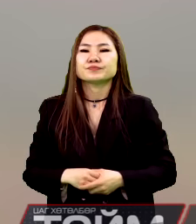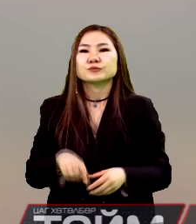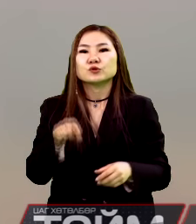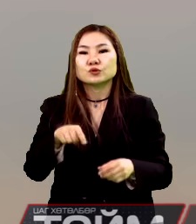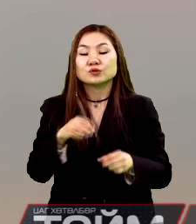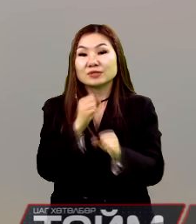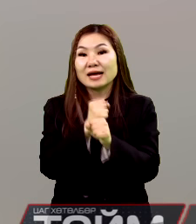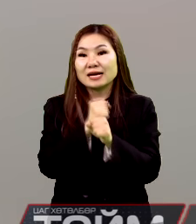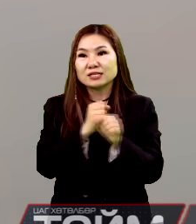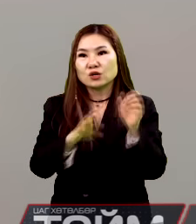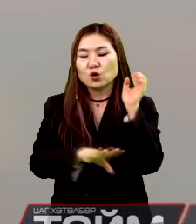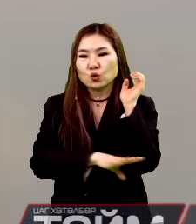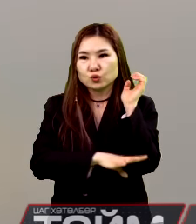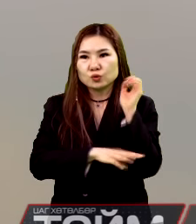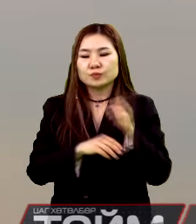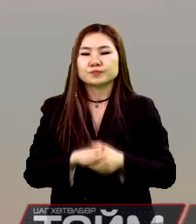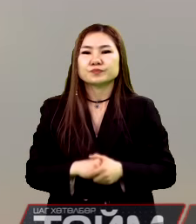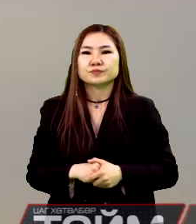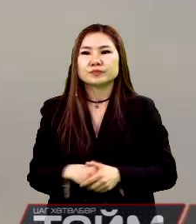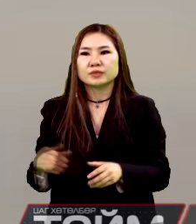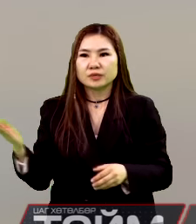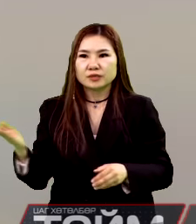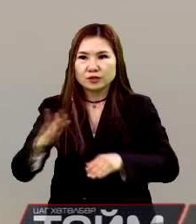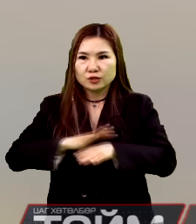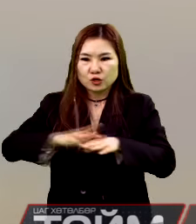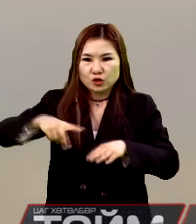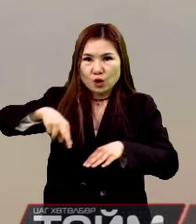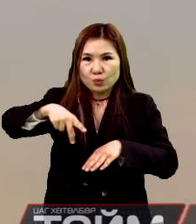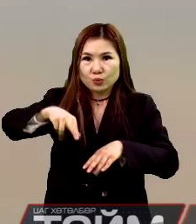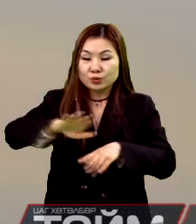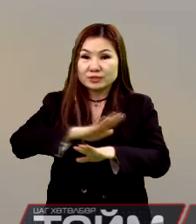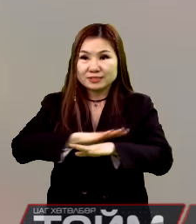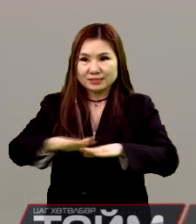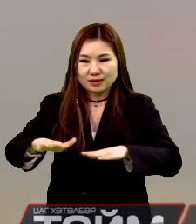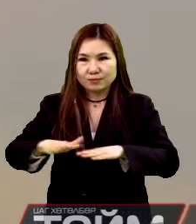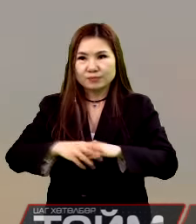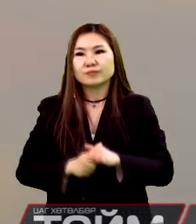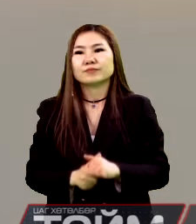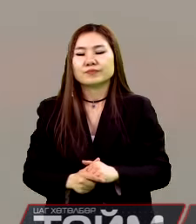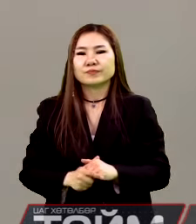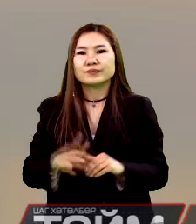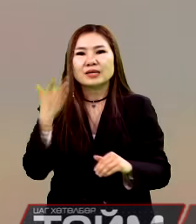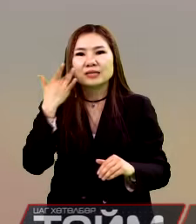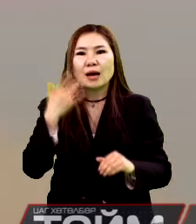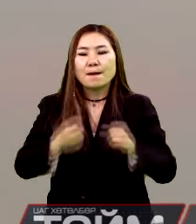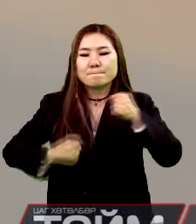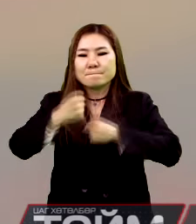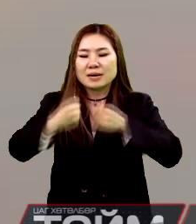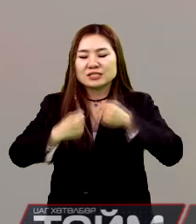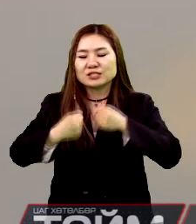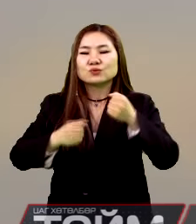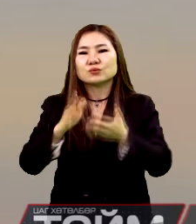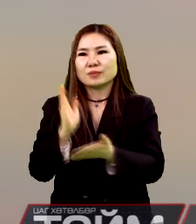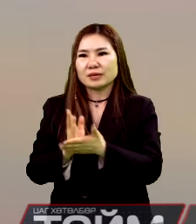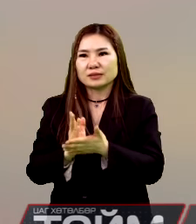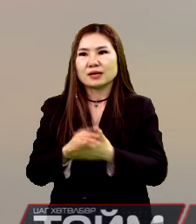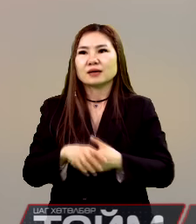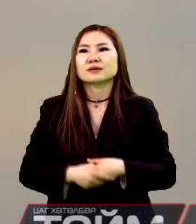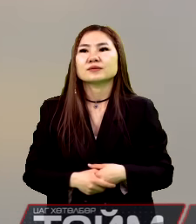өнөөдөр ажлын өдөр болохоор машин баг байна. Тэгээд ингээд хараа энэ явган үний зам биш үү? Энэ гоё зам. Энэгээр ингээ битүү ингээ машина тавьдин